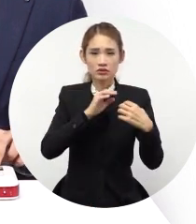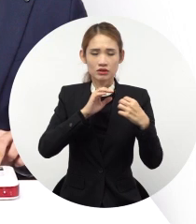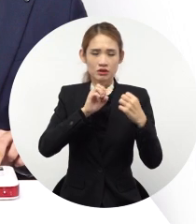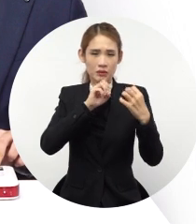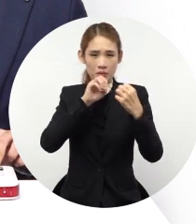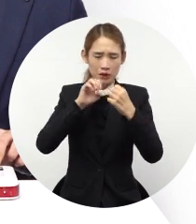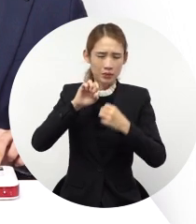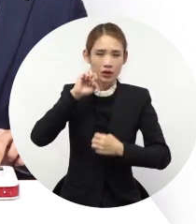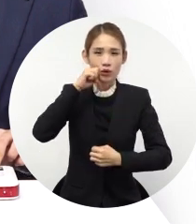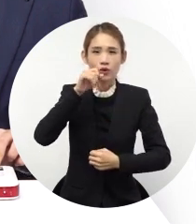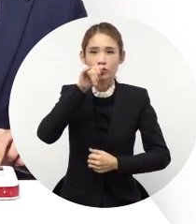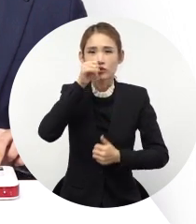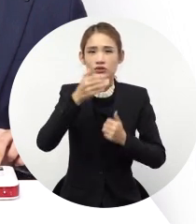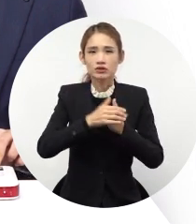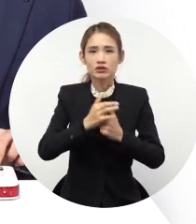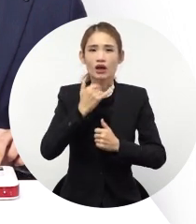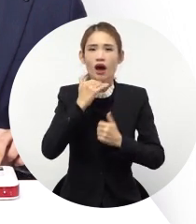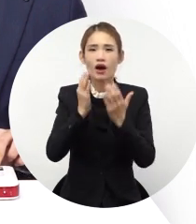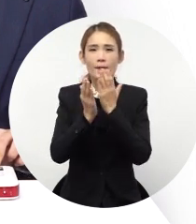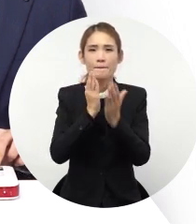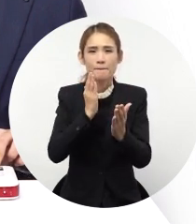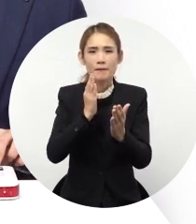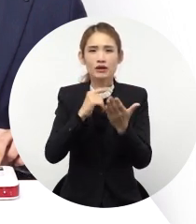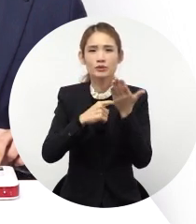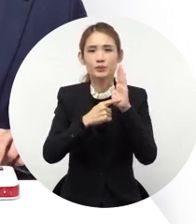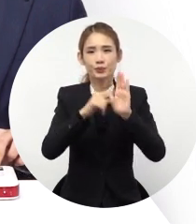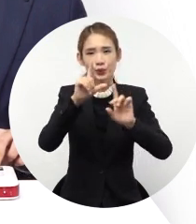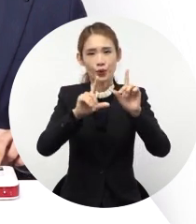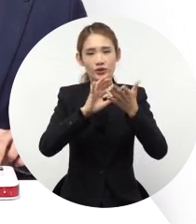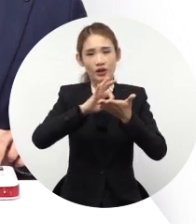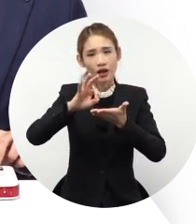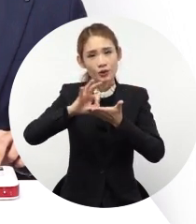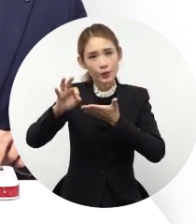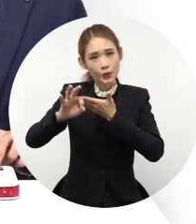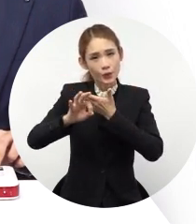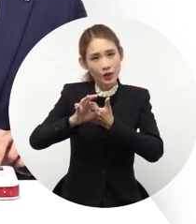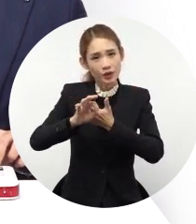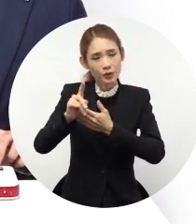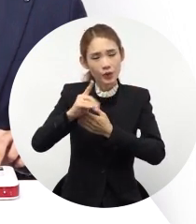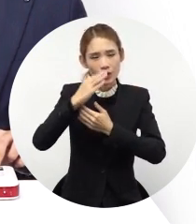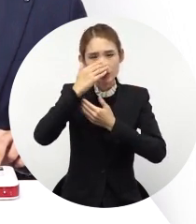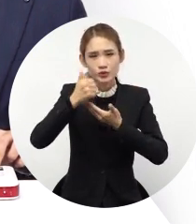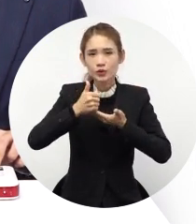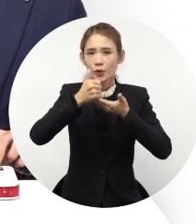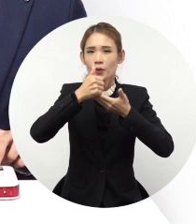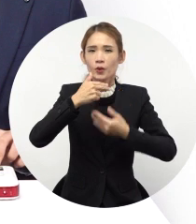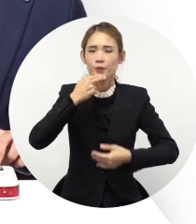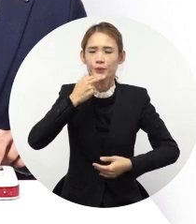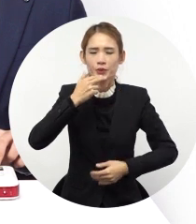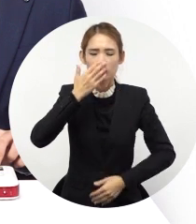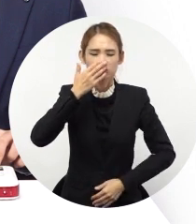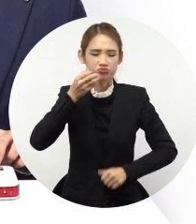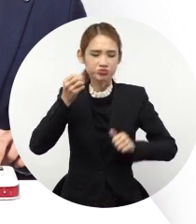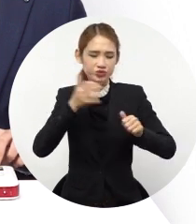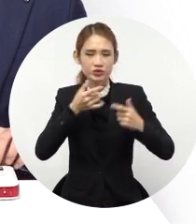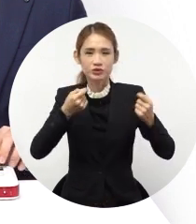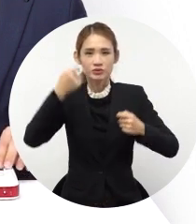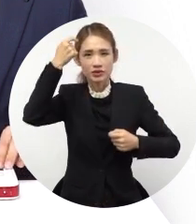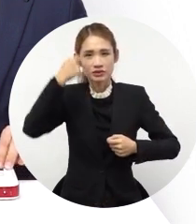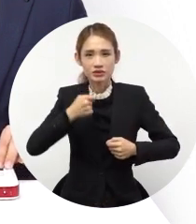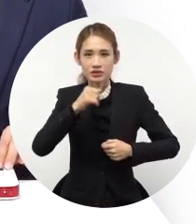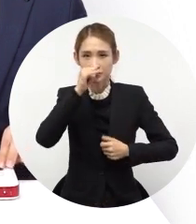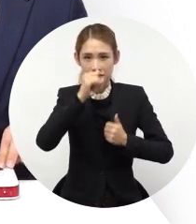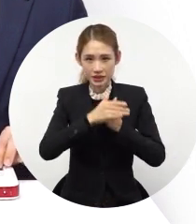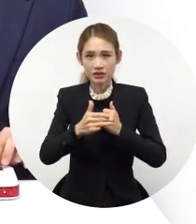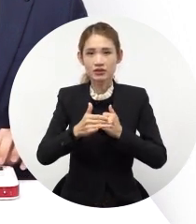어려움이 있다 하더라도 연령에 맞지 않은 표현을 쓰게 되면 당사자로서의 존중하지 않고 무시하는 느낌을 줄 수 있기 때문에